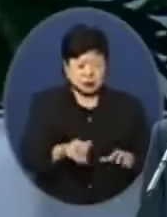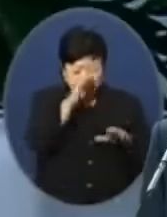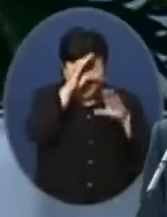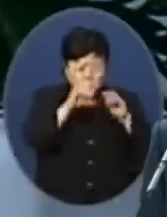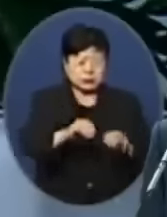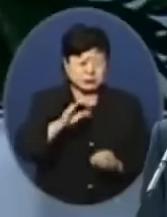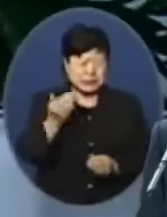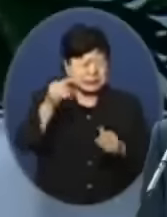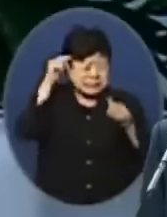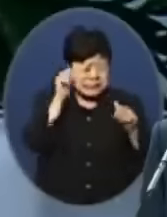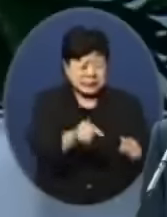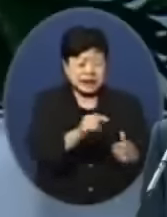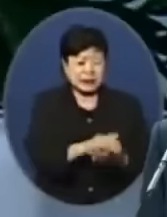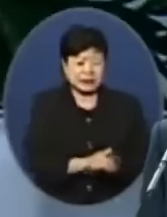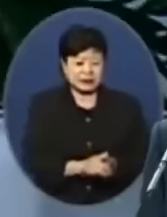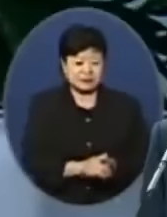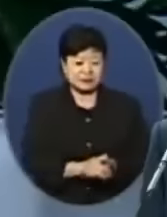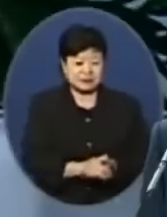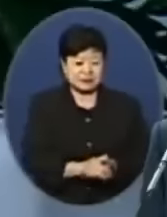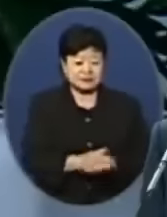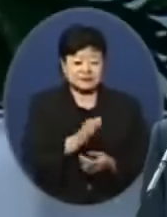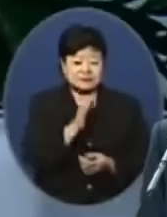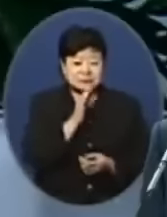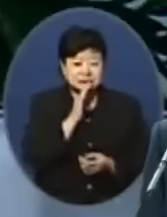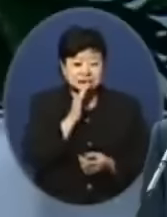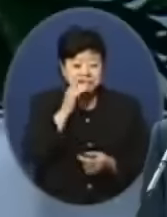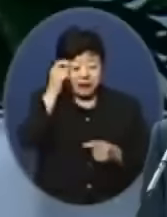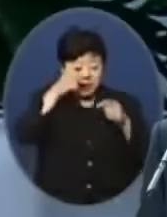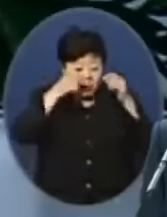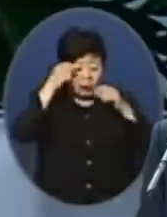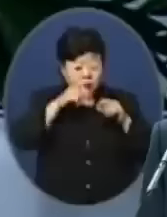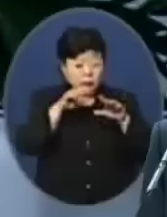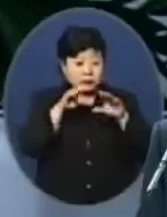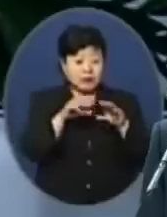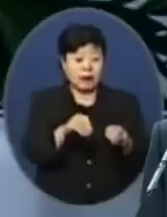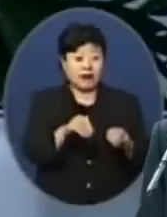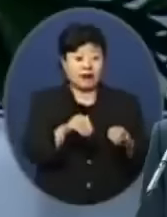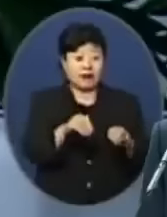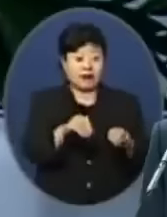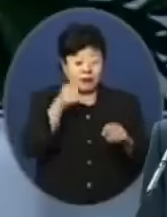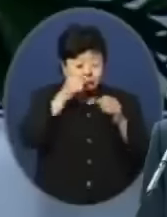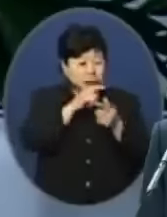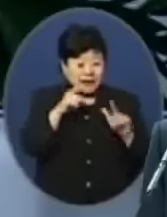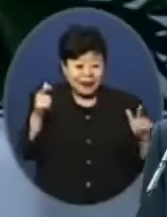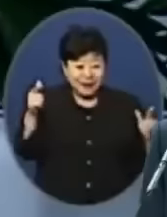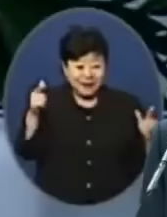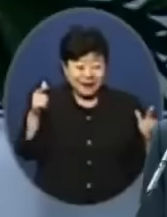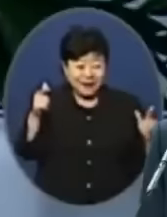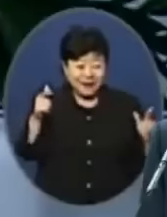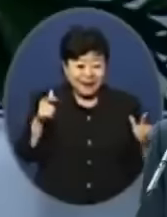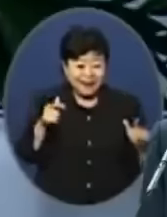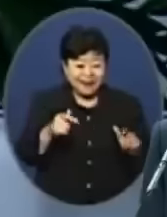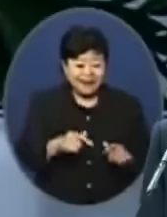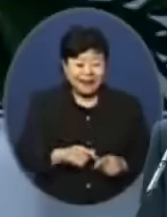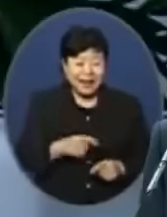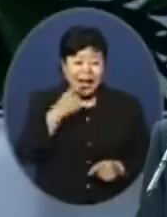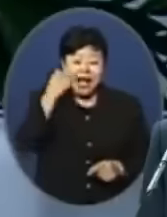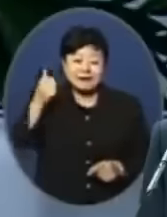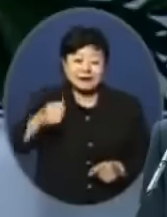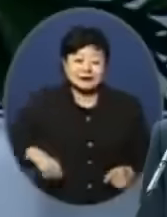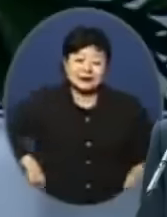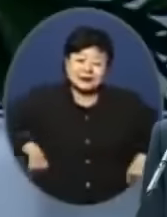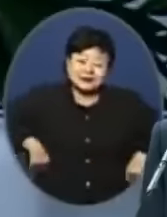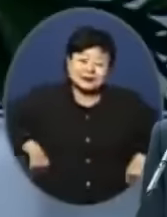나을지어다. 네. 아, 그러니까 그냥 그 애가 울다가 울음을 떡 그치고 얼마 있지 아버지